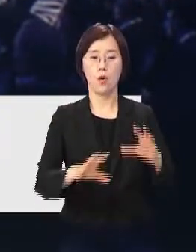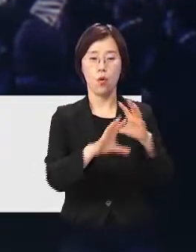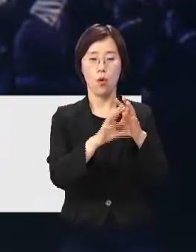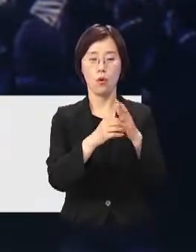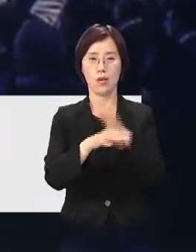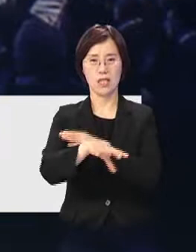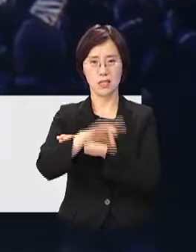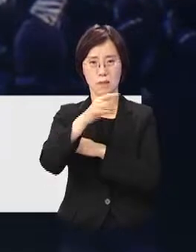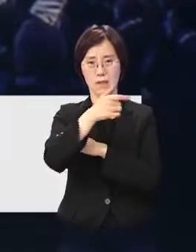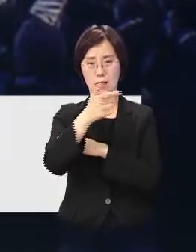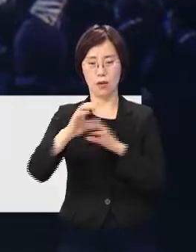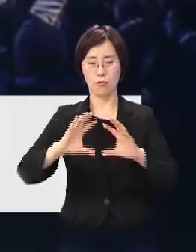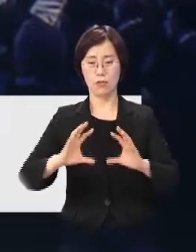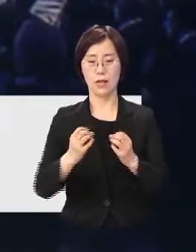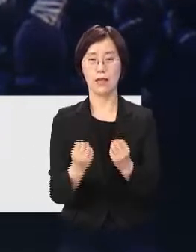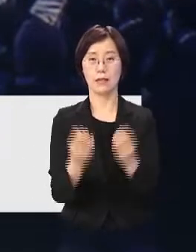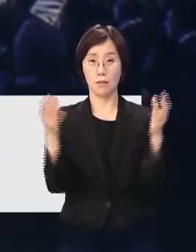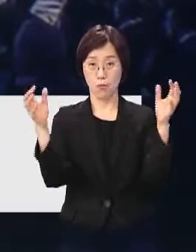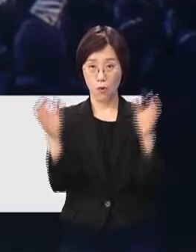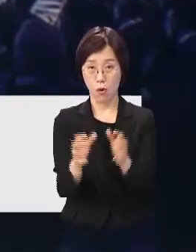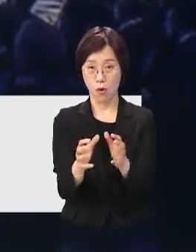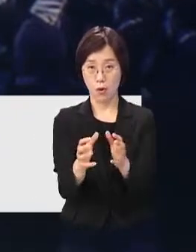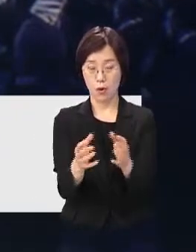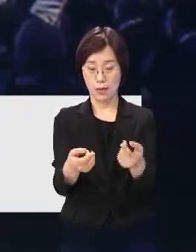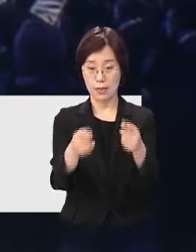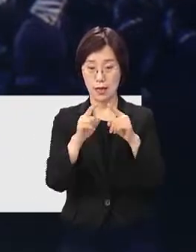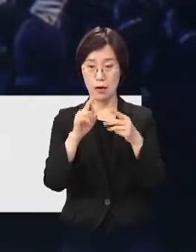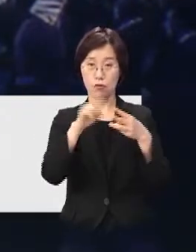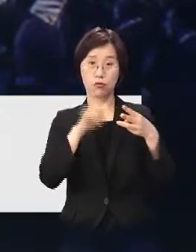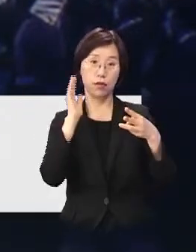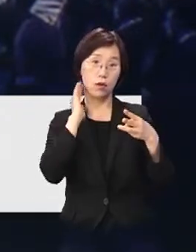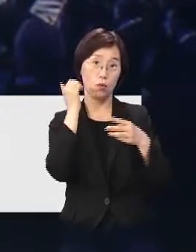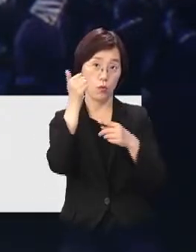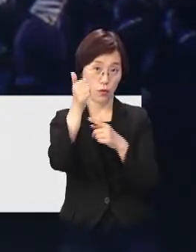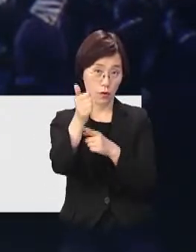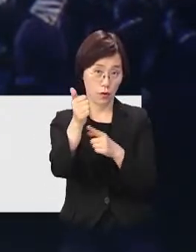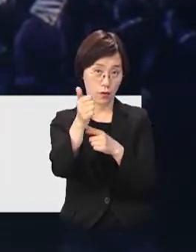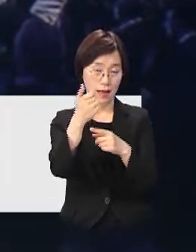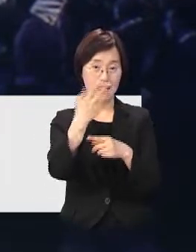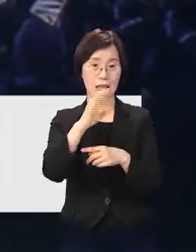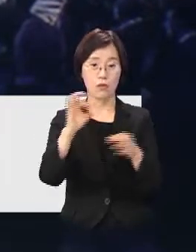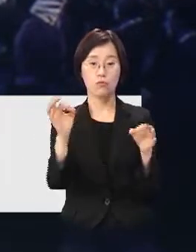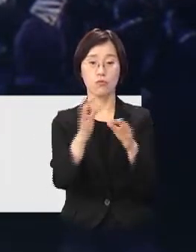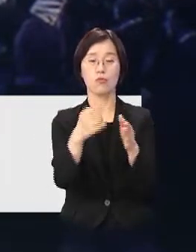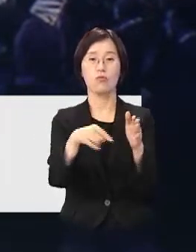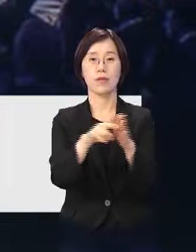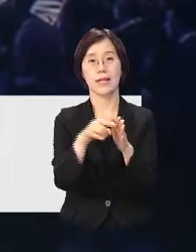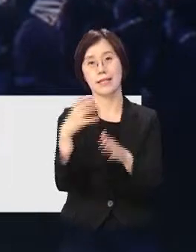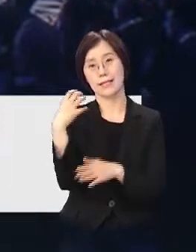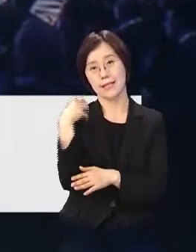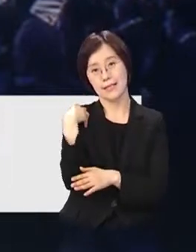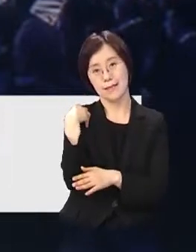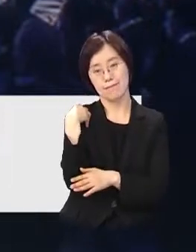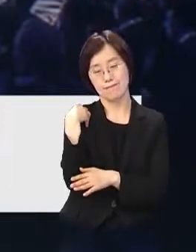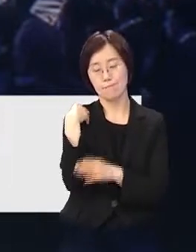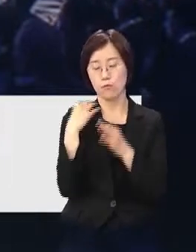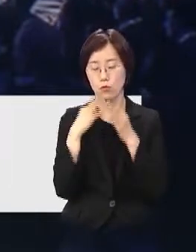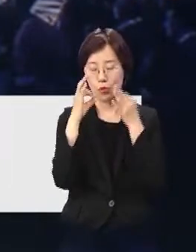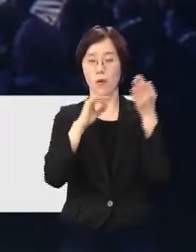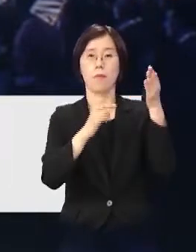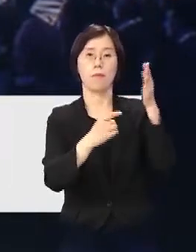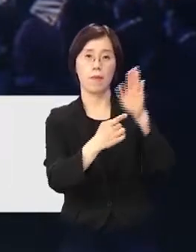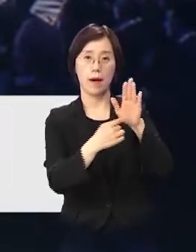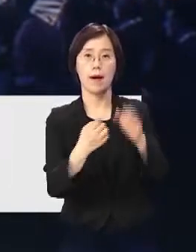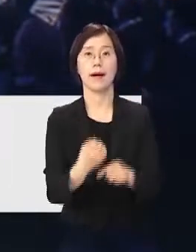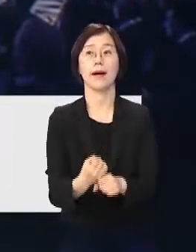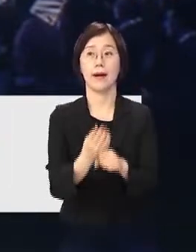코로나19 이후 첫 대규모 국제 행사로 개회식에 참석한 윤석열 대통령은 탄소 중립을 향한 책임과 역할을 다하겠다고